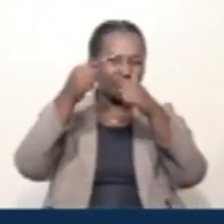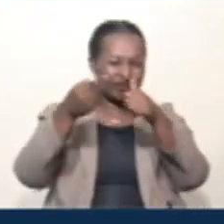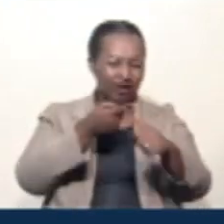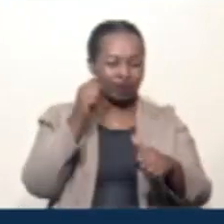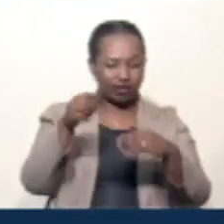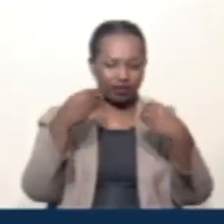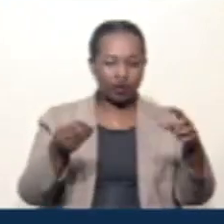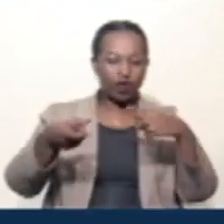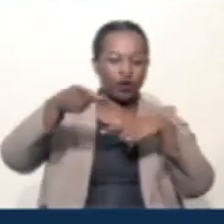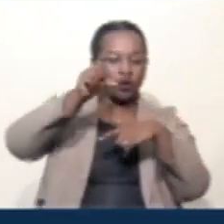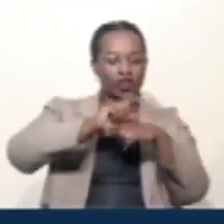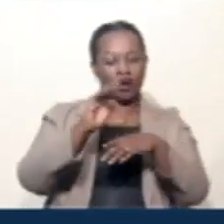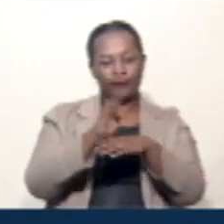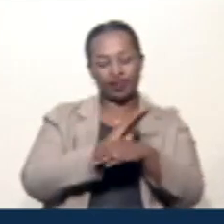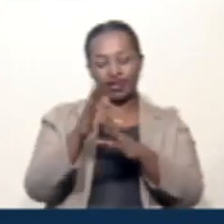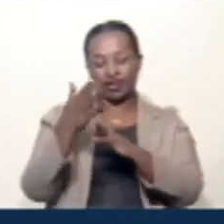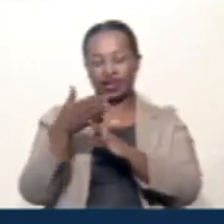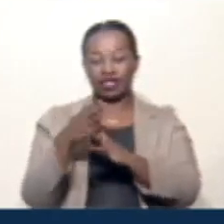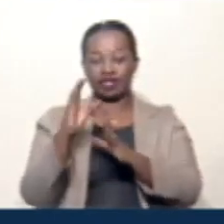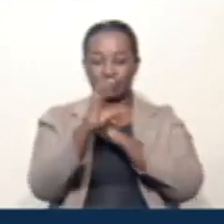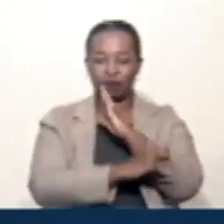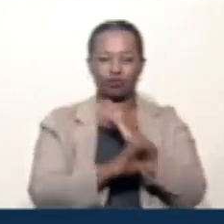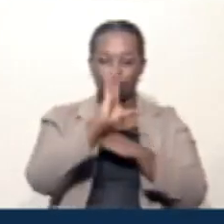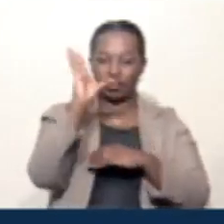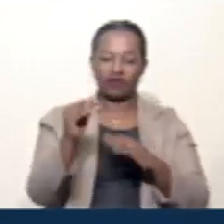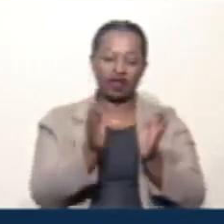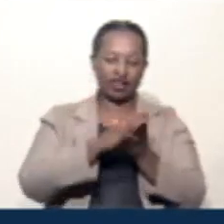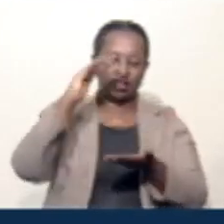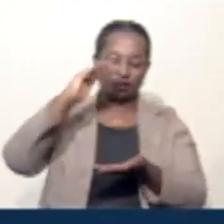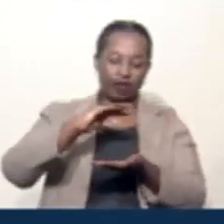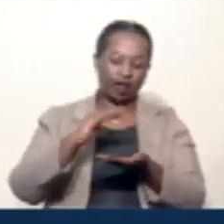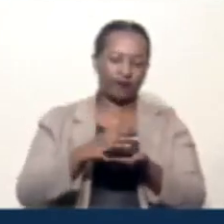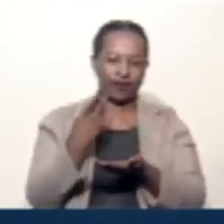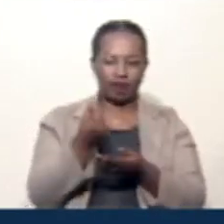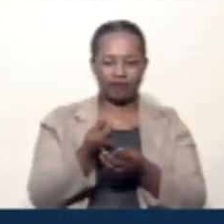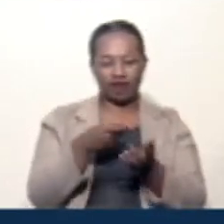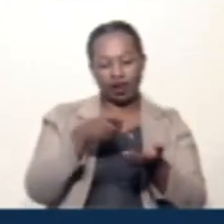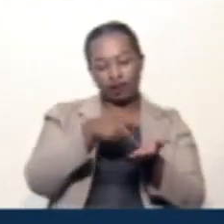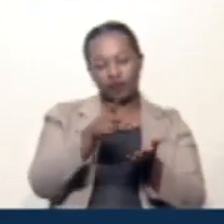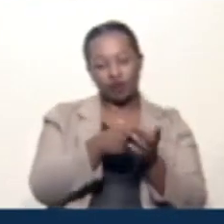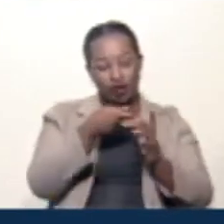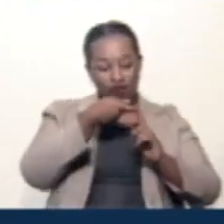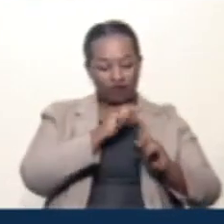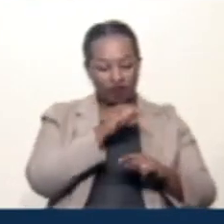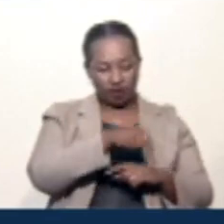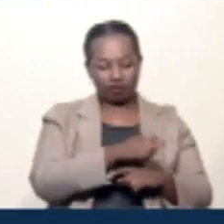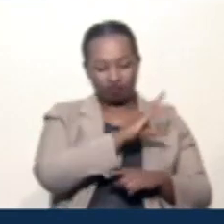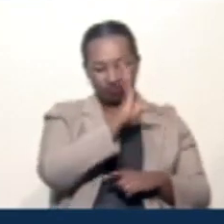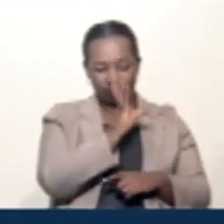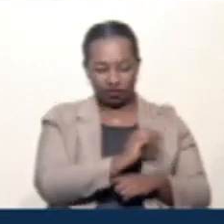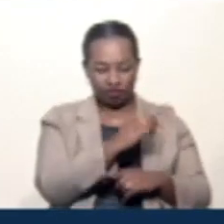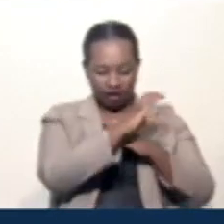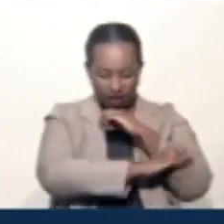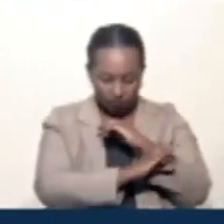ukongera ubucuruzi hagati y'ibihugu bya Afurika, ndetse hakagabanywa amafaranga atangwa mu kuvana ibicuruzwa mu gihugu kimwe cya Afurika bijya mu kindi